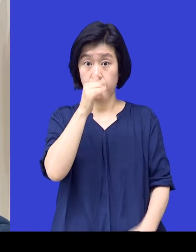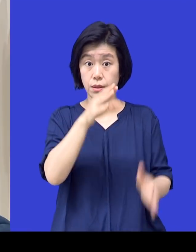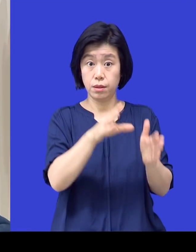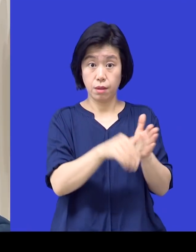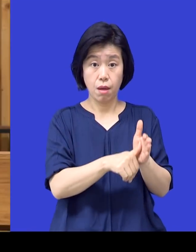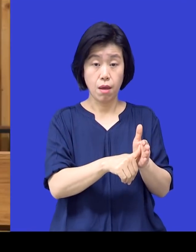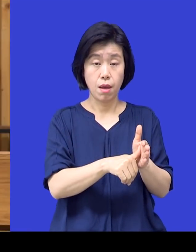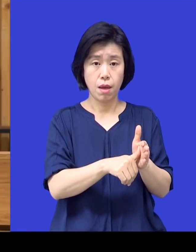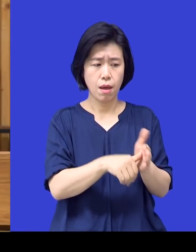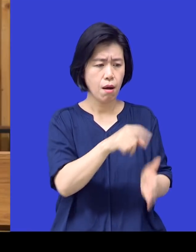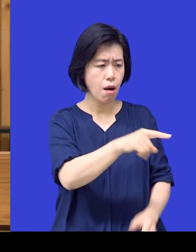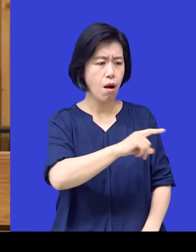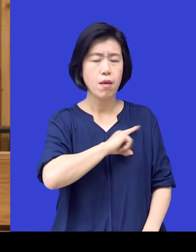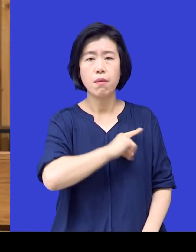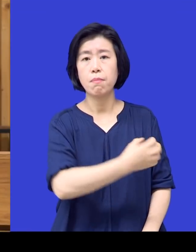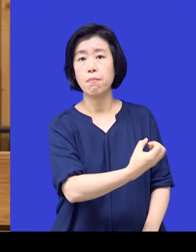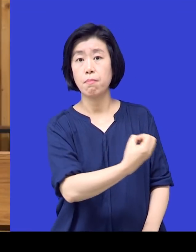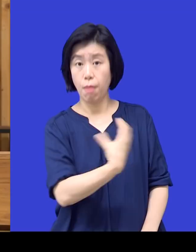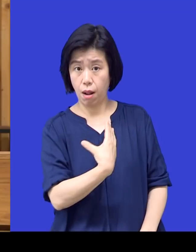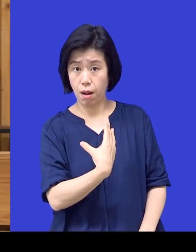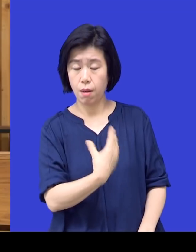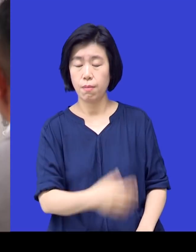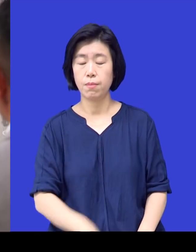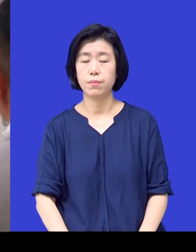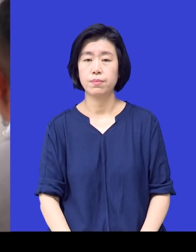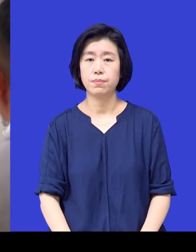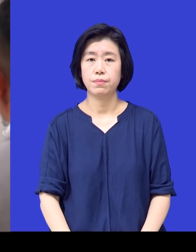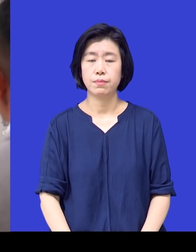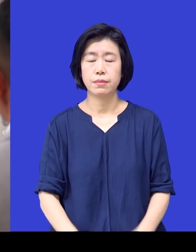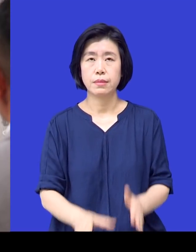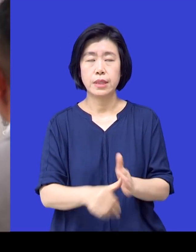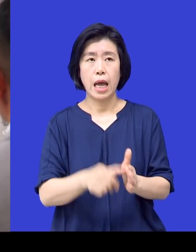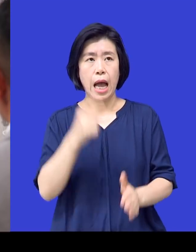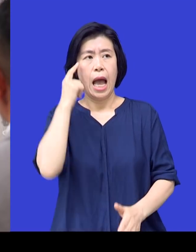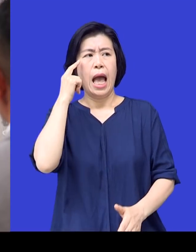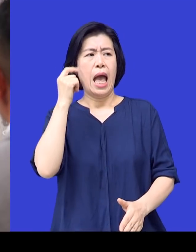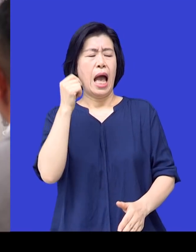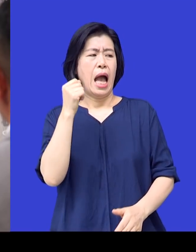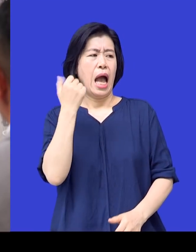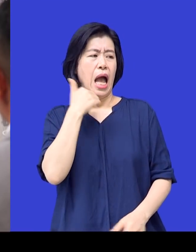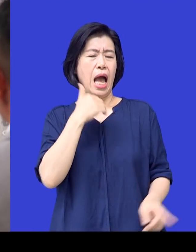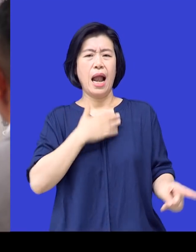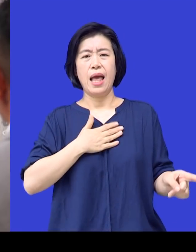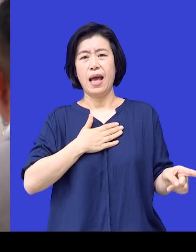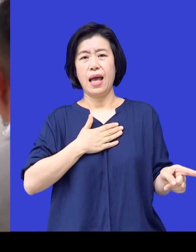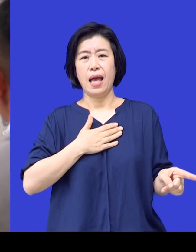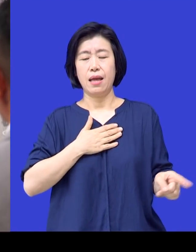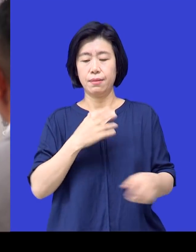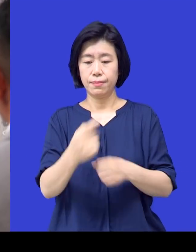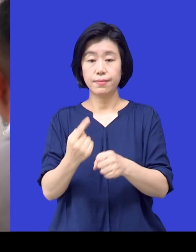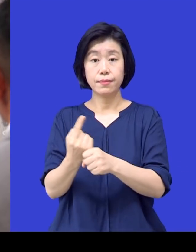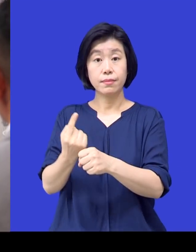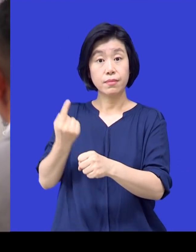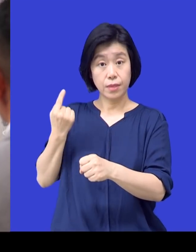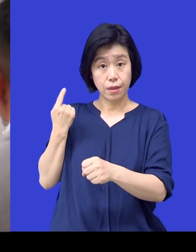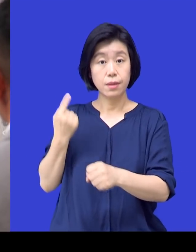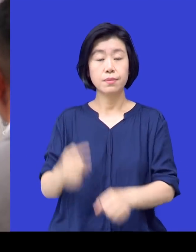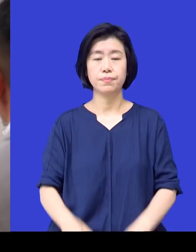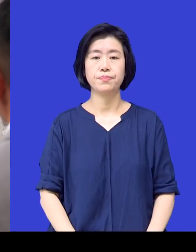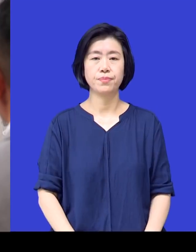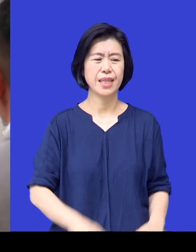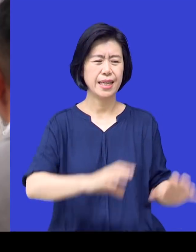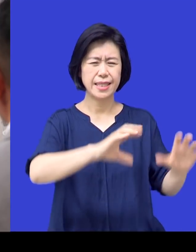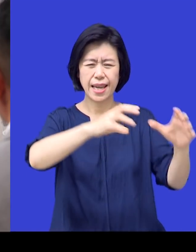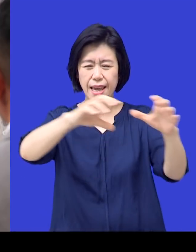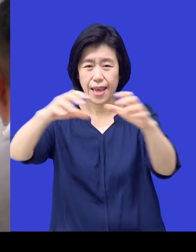그때 알았어요. 예. 어떤 아이였냐면 한 1년 전에 예. 컴패션이 전 세계에 우리가 후원하는